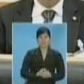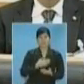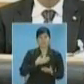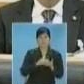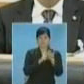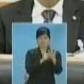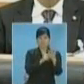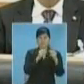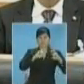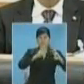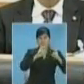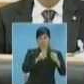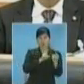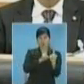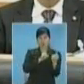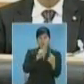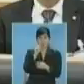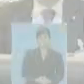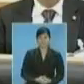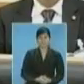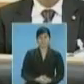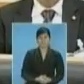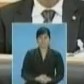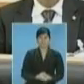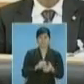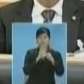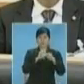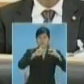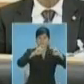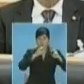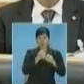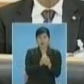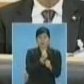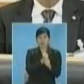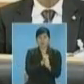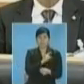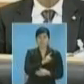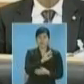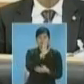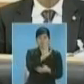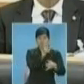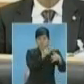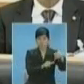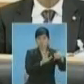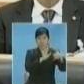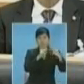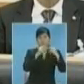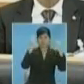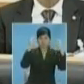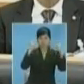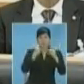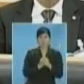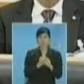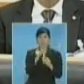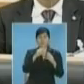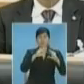ดนะคะถามท่านนายกรัฐมนตรีเรื่องการปฏิบัติภารกิจของนายกรัฐมนตรีในระหว่างการประชุมส